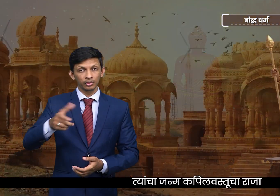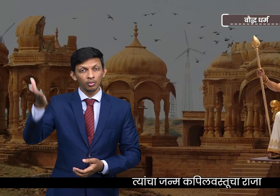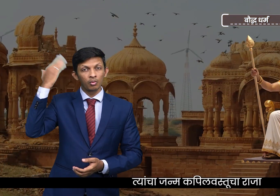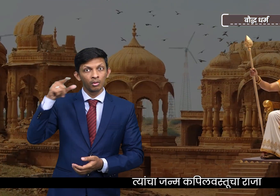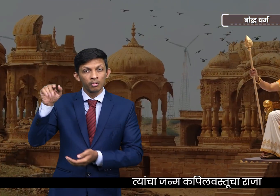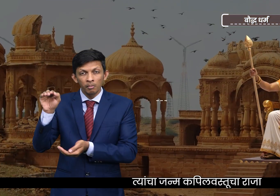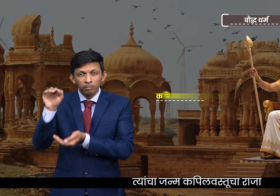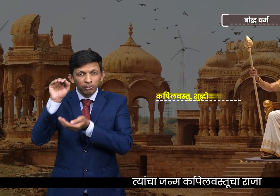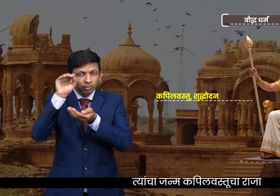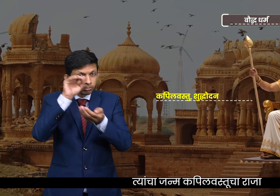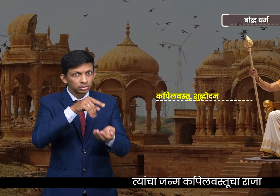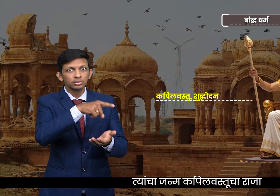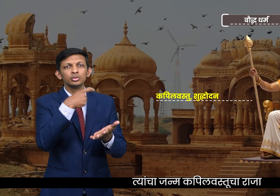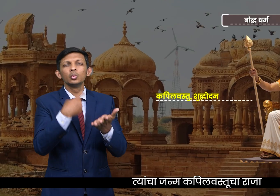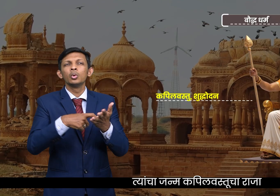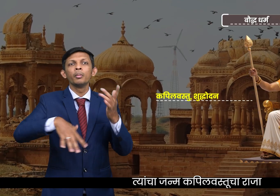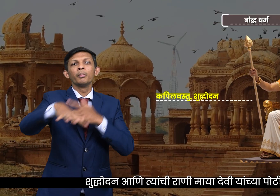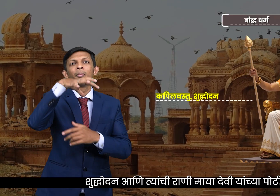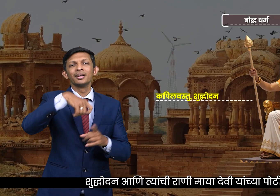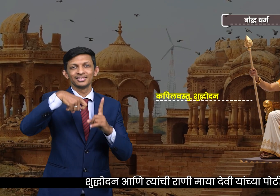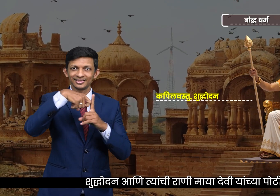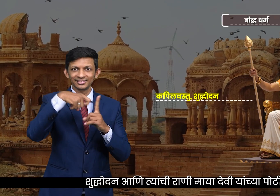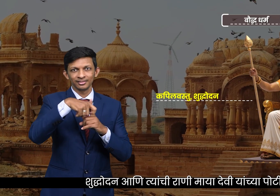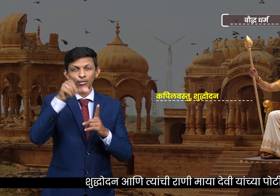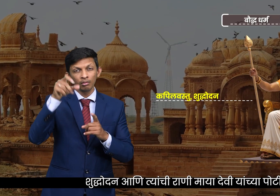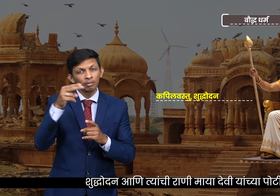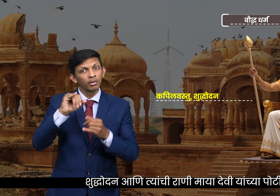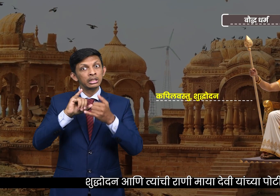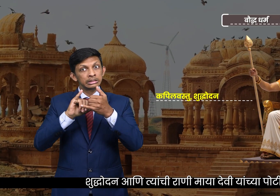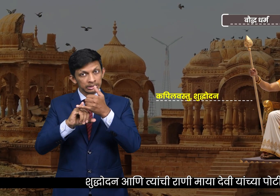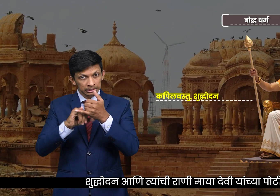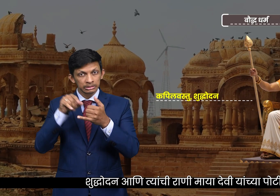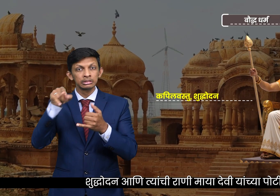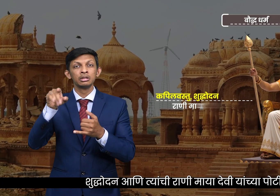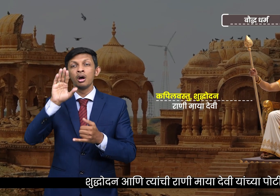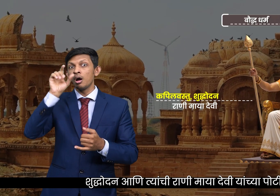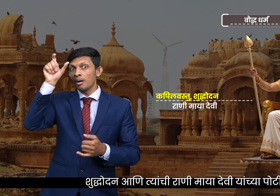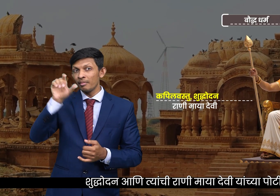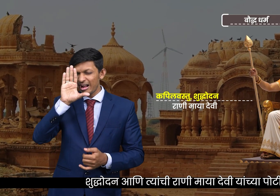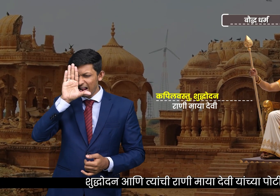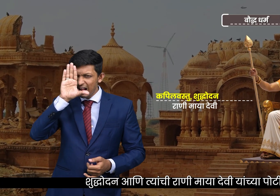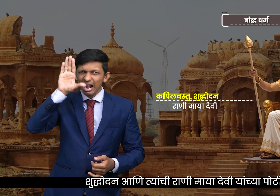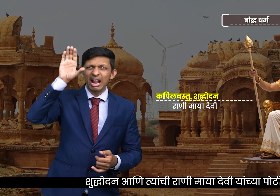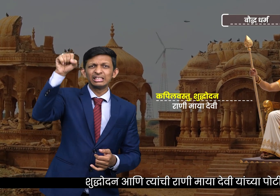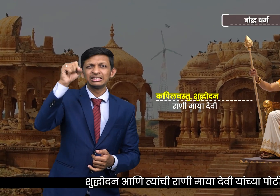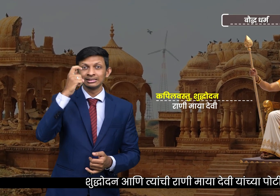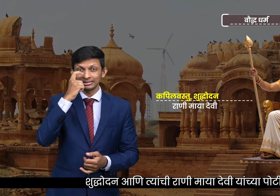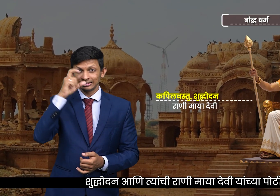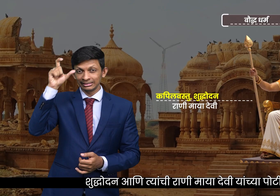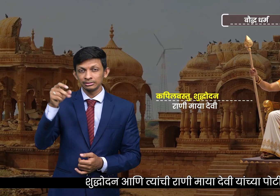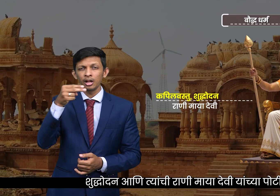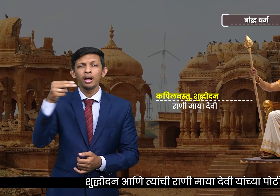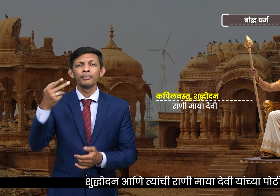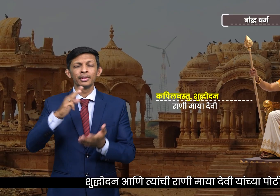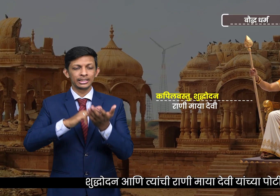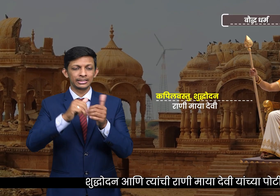त्यांचा जन्म कपिलवस्तूंचा राजा शुद्ध धोदन आणि त्यांची राणी मायादेवी यांच्या